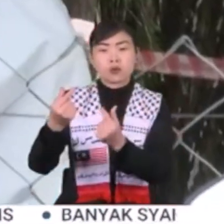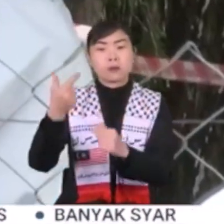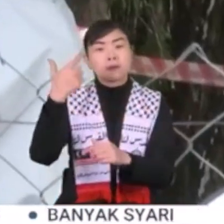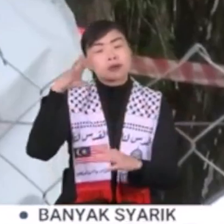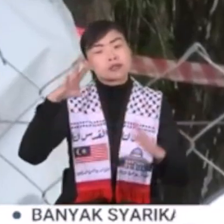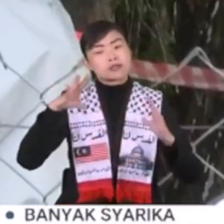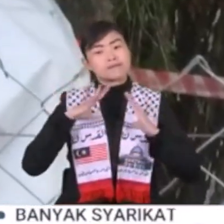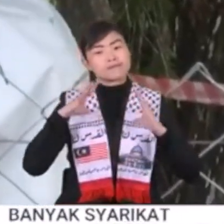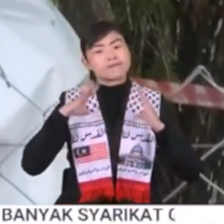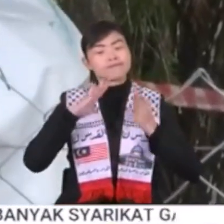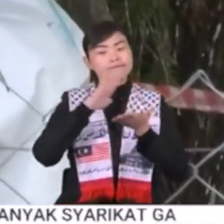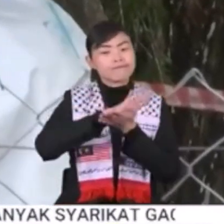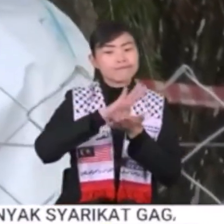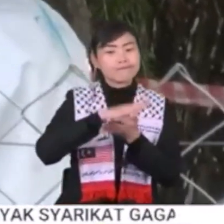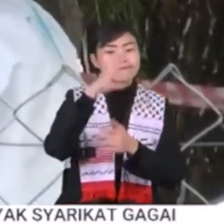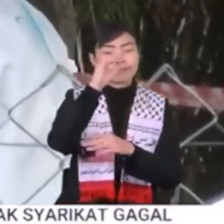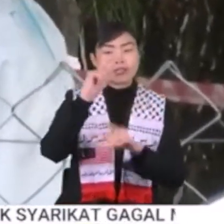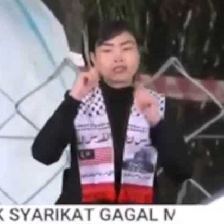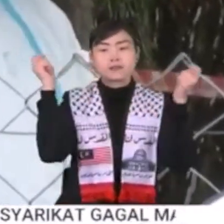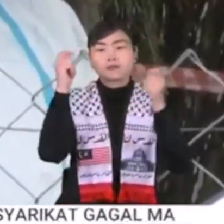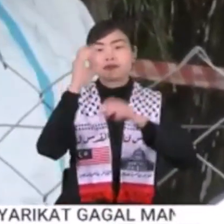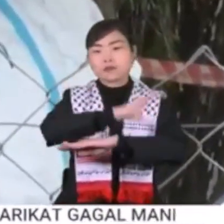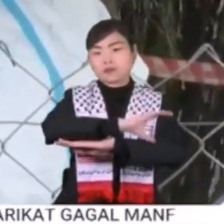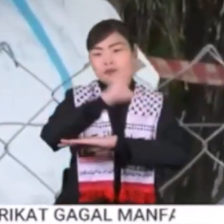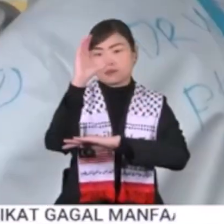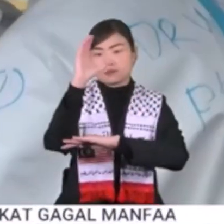cuti sekolah dan perayaan Krismas